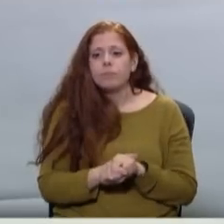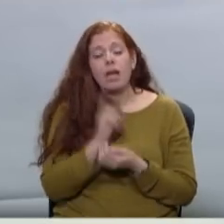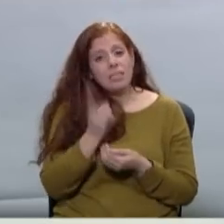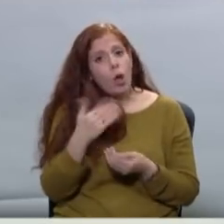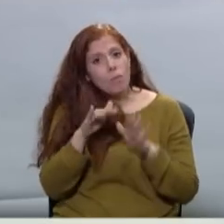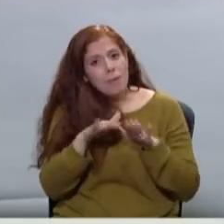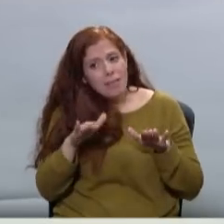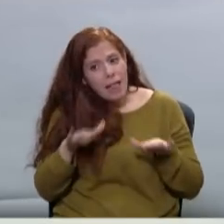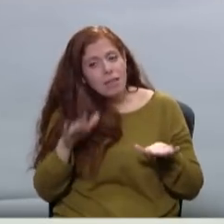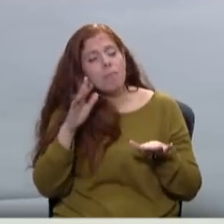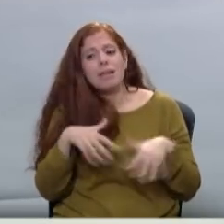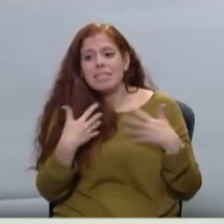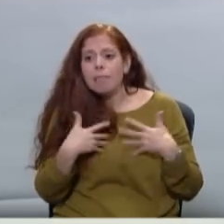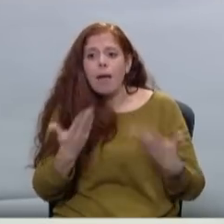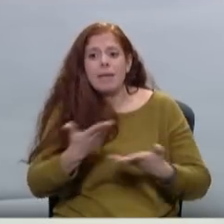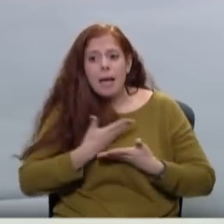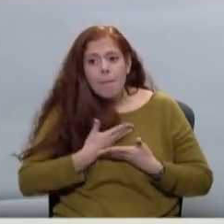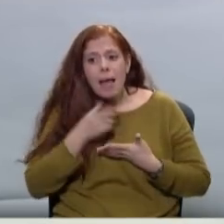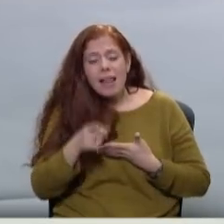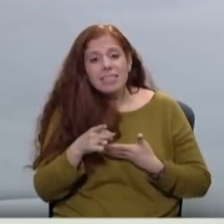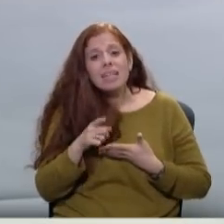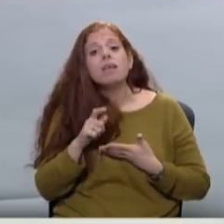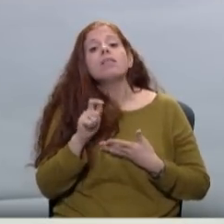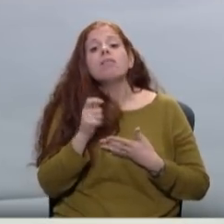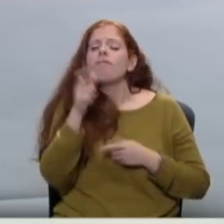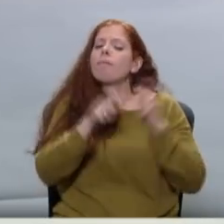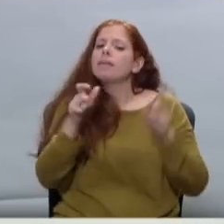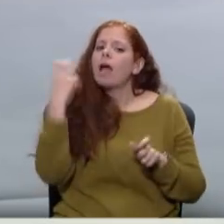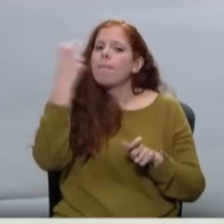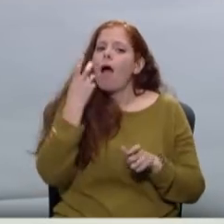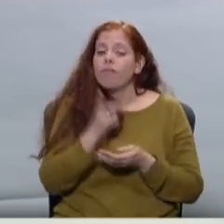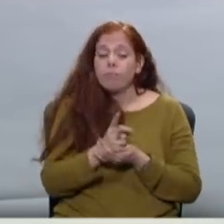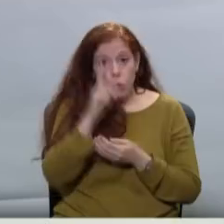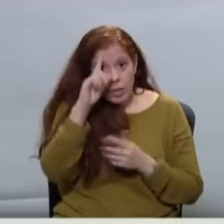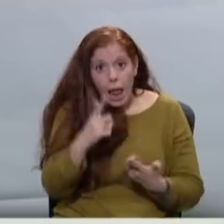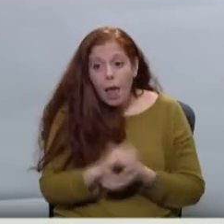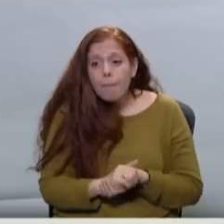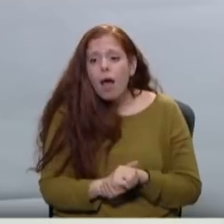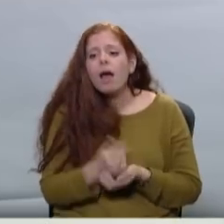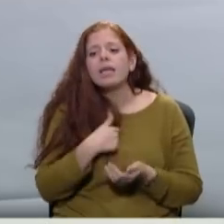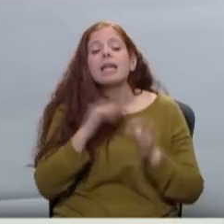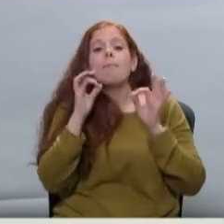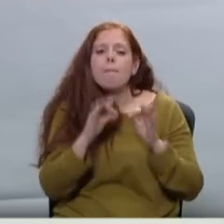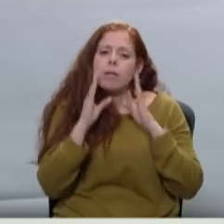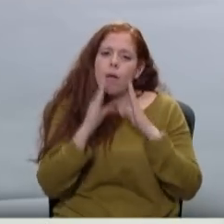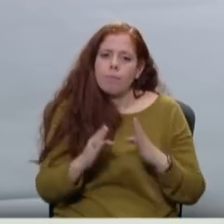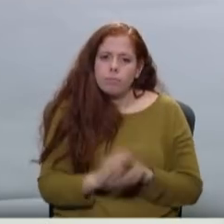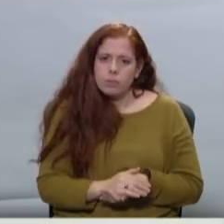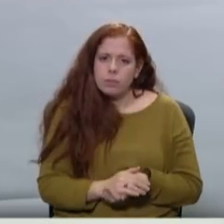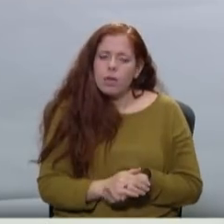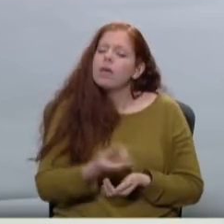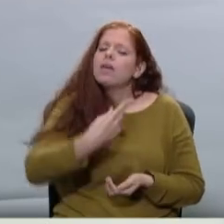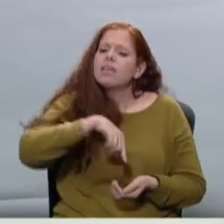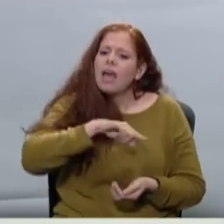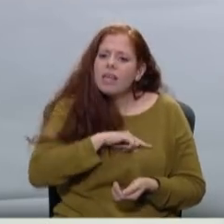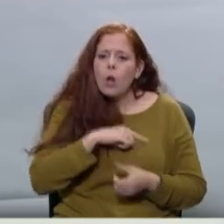אני אשמח מאוד אם אני אקבל את זה דווקא מהאזרחים הערבים. אתה יודע למה? כי אני באמת מאמין בזה. כי אנחנו